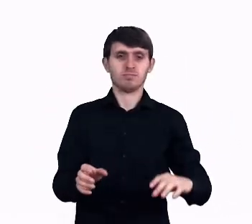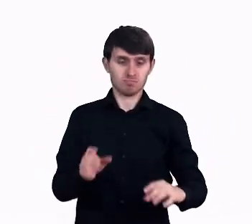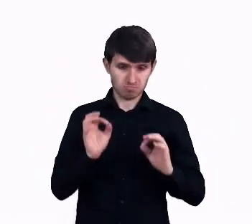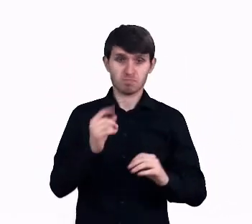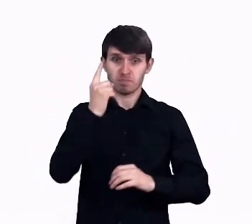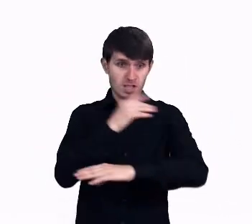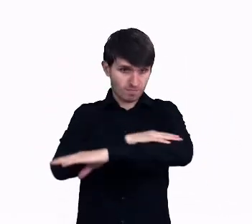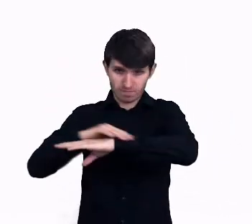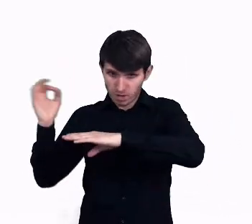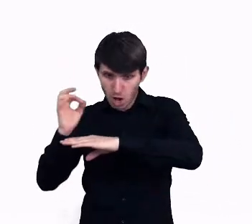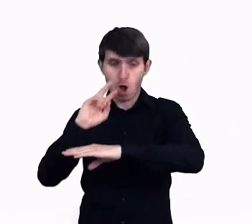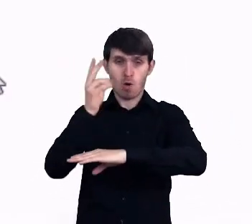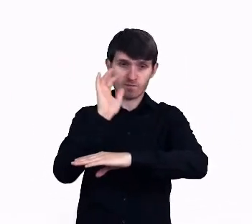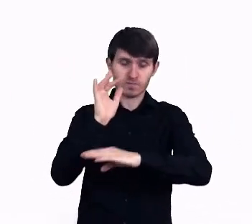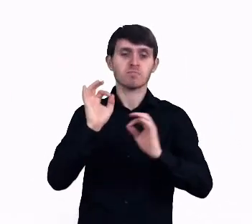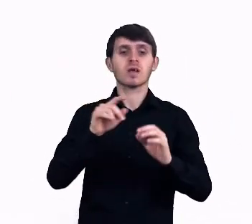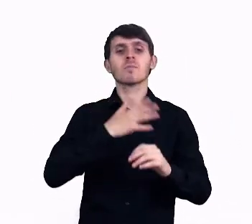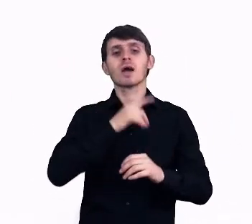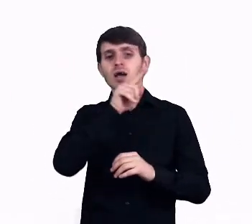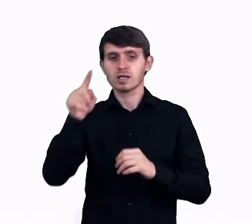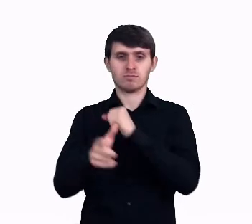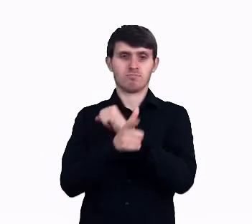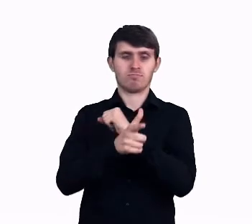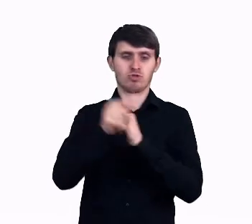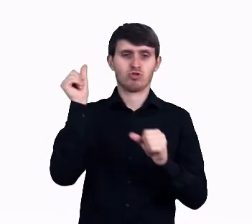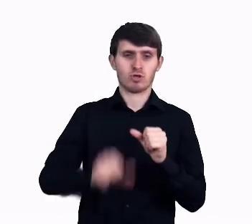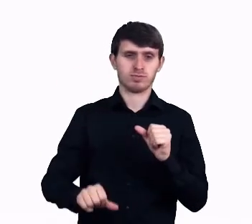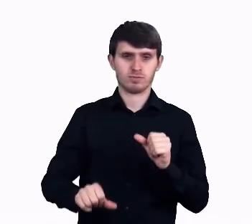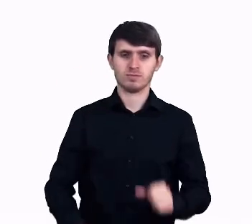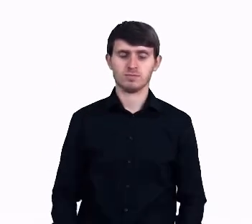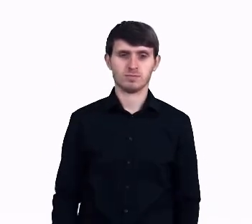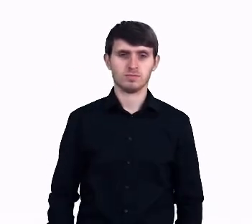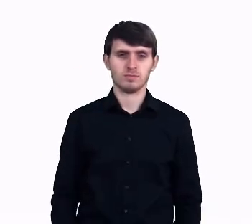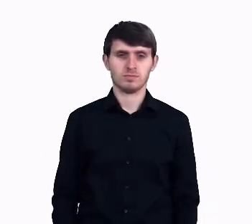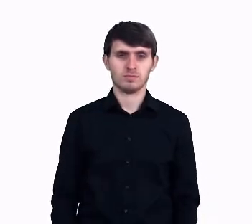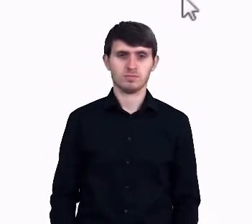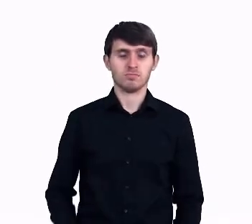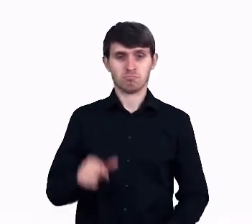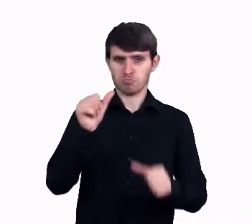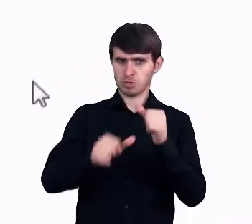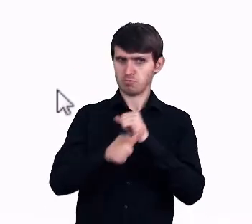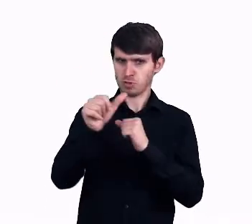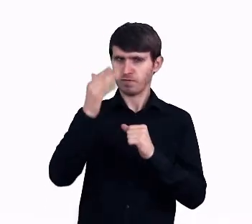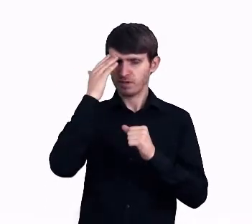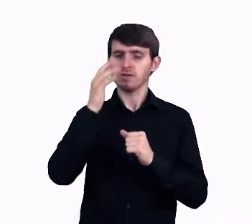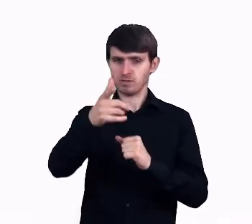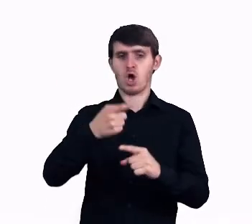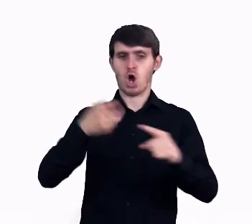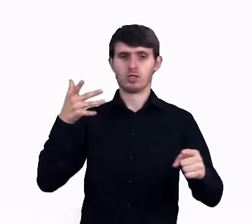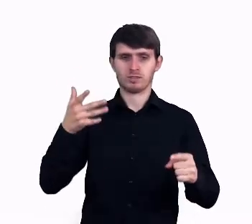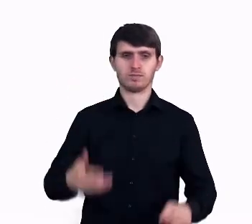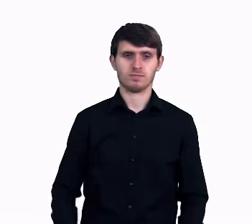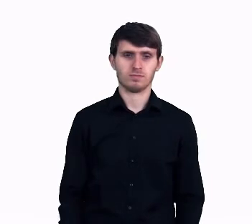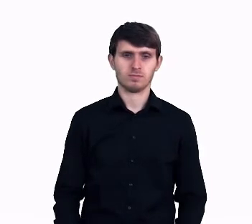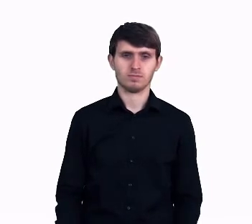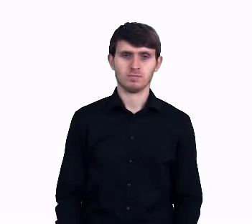i gotowe teraz drugie ramię konta wskazuje 70 stopni a 70